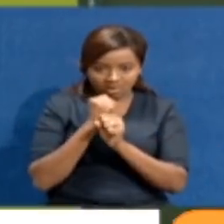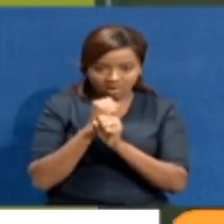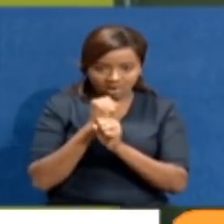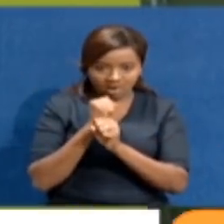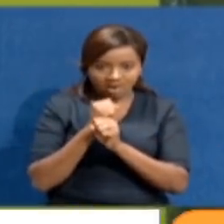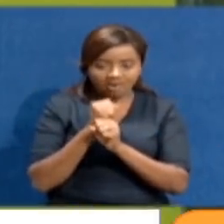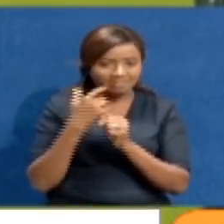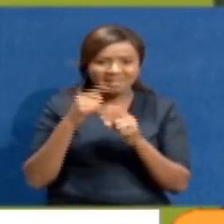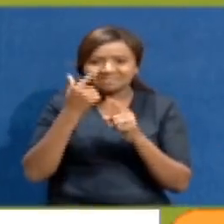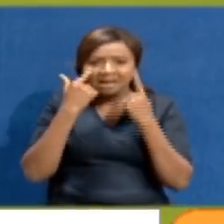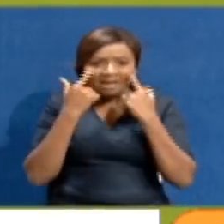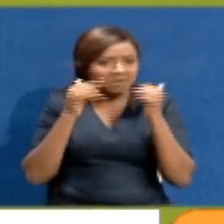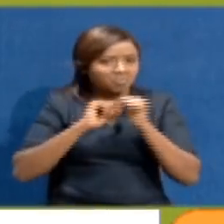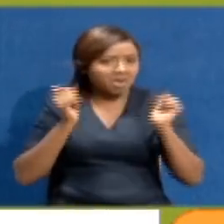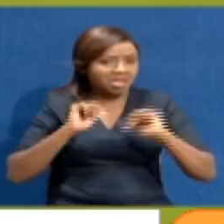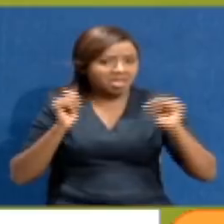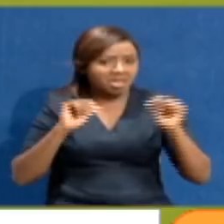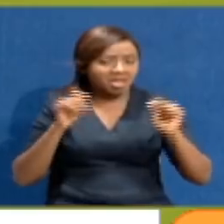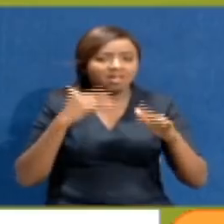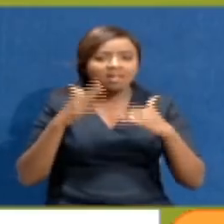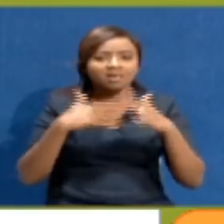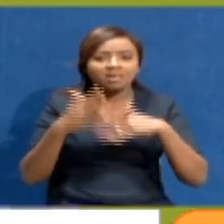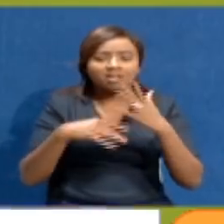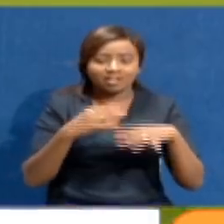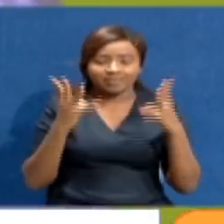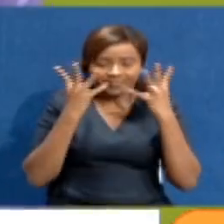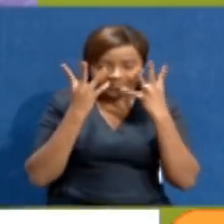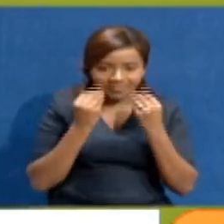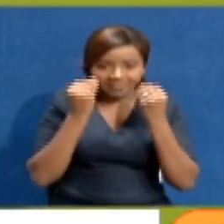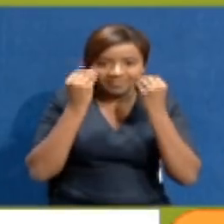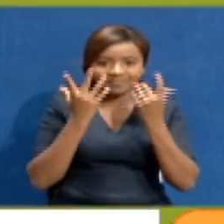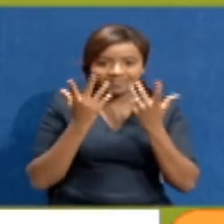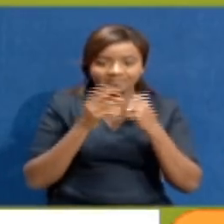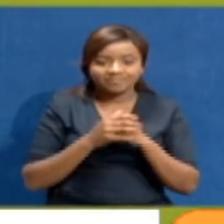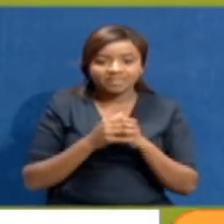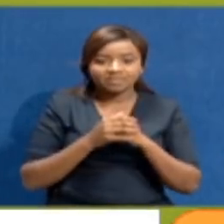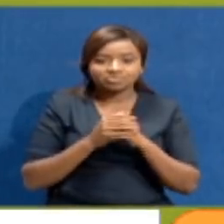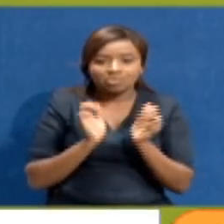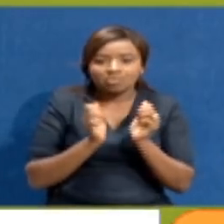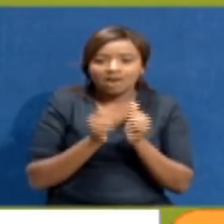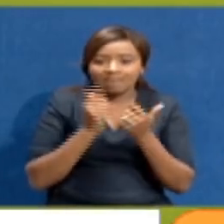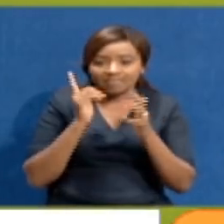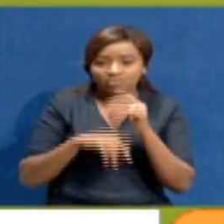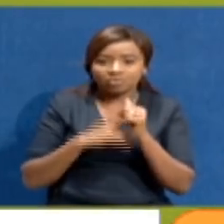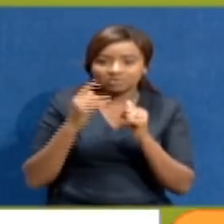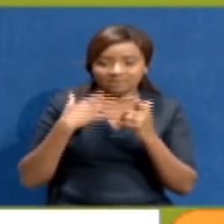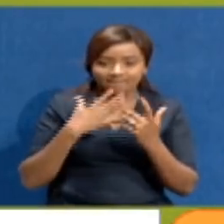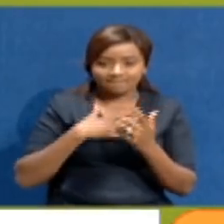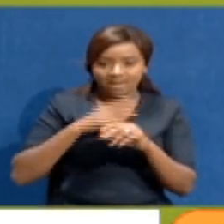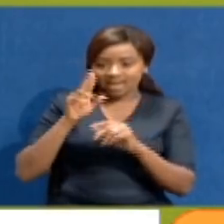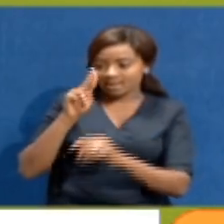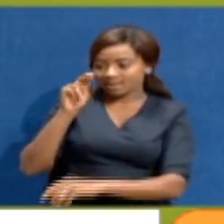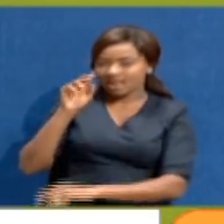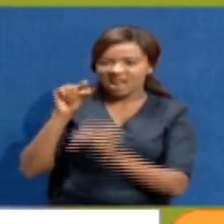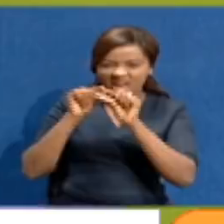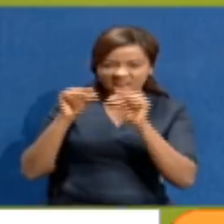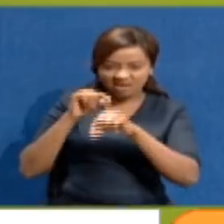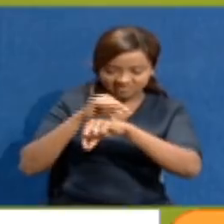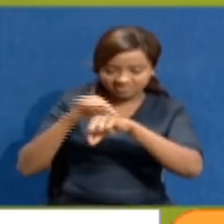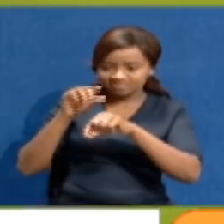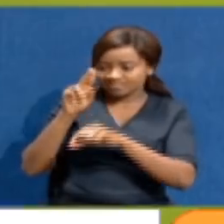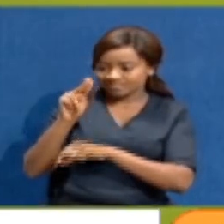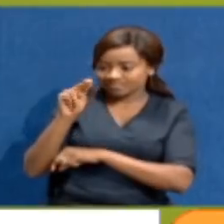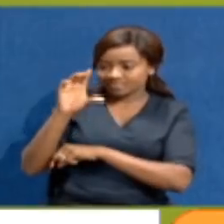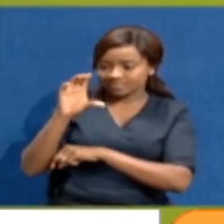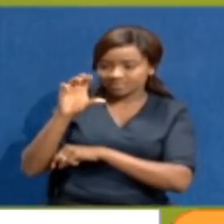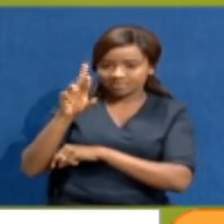Na nilikuja nikagonjeka sana na nikamwona kichwa sana. Na ile kitu ilifanyika, optic nerve zilipata injury. Na